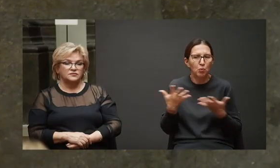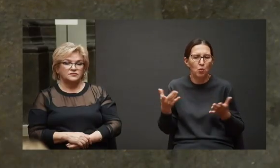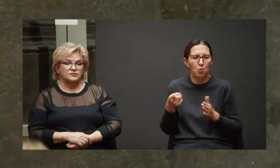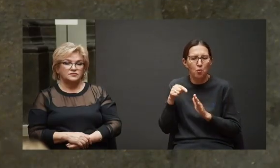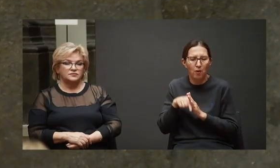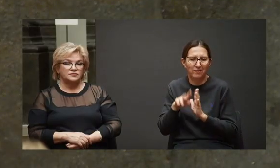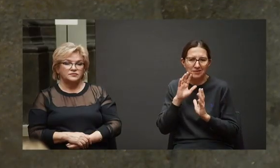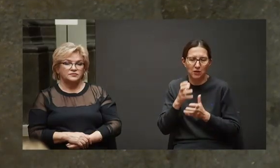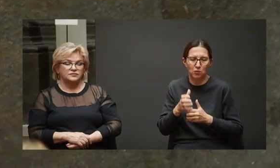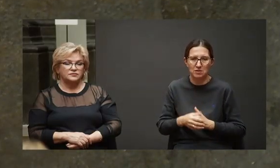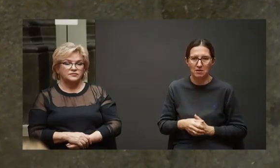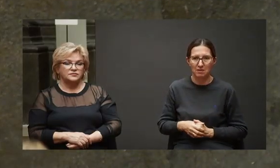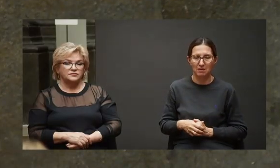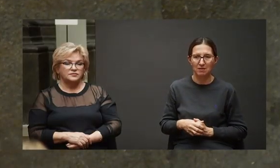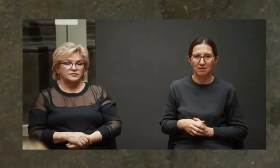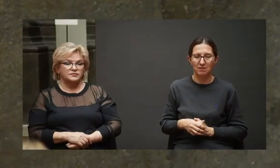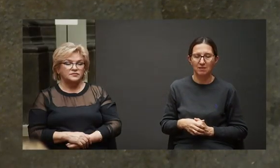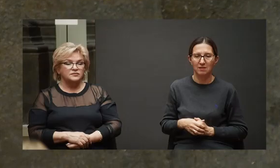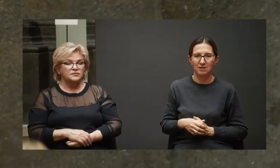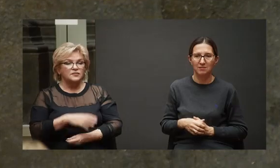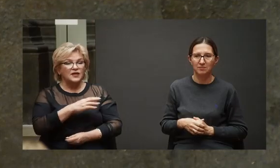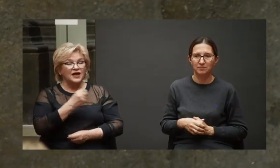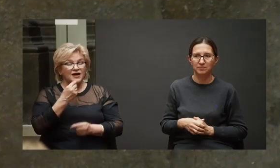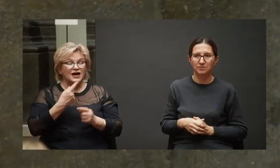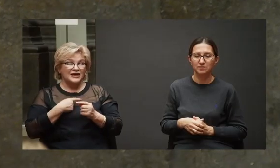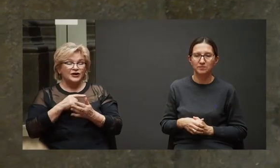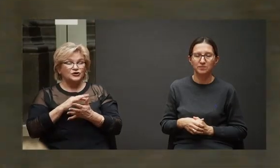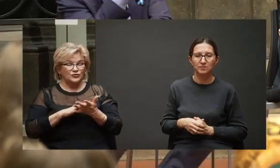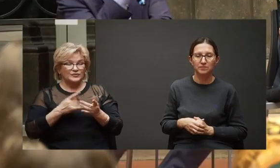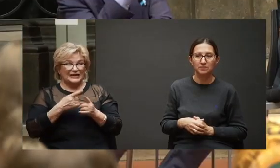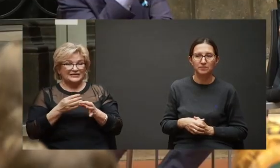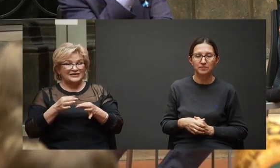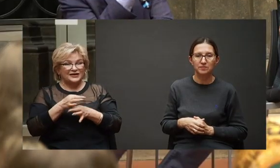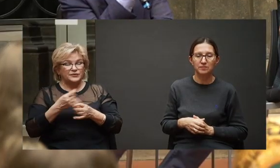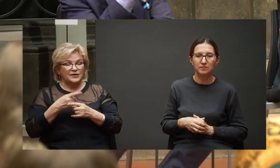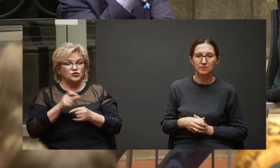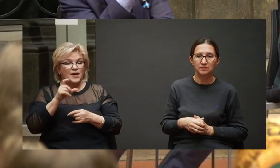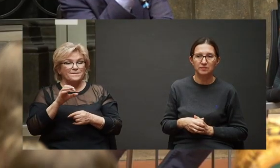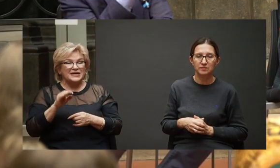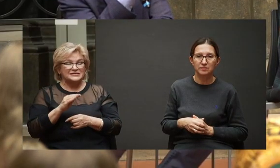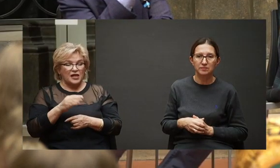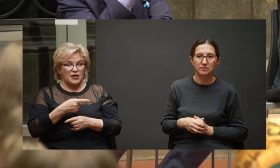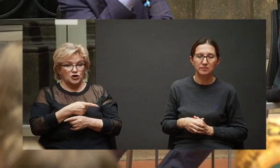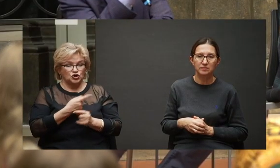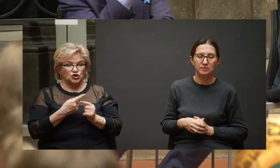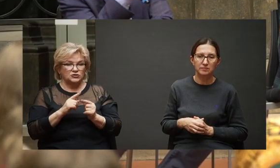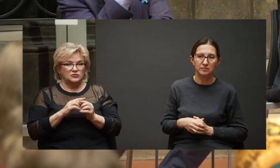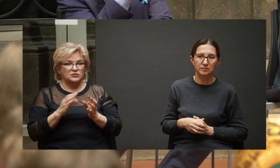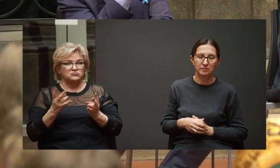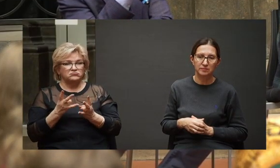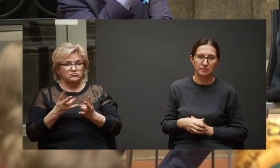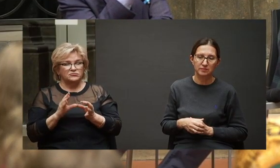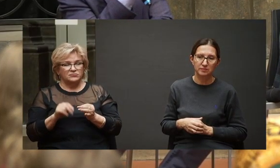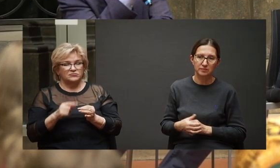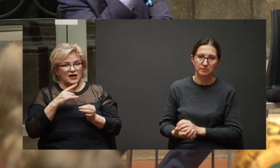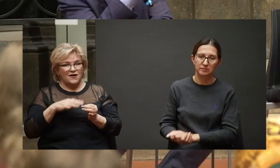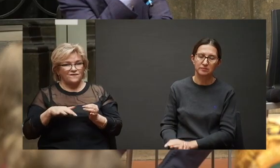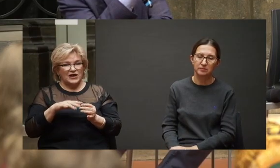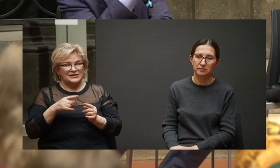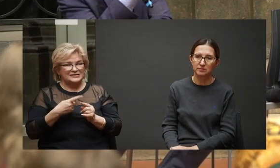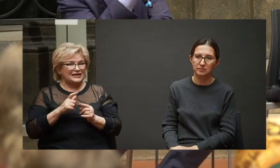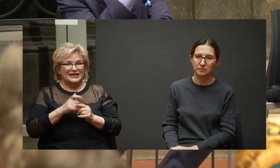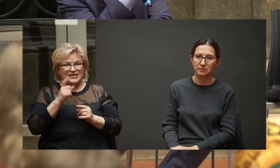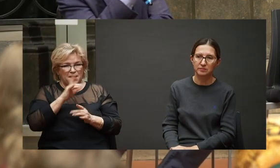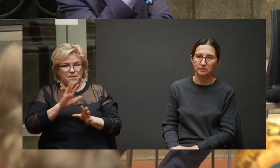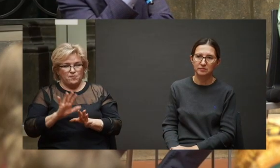знаю. Если достаточно... можно, наверное, я прокомментирую тоже этот разговор, потому что персонаж этот все еще в России не сильно